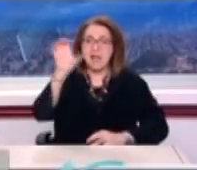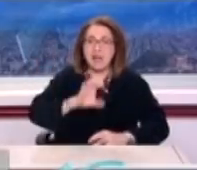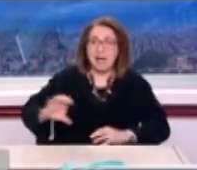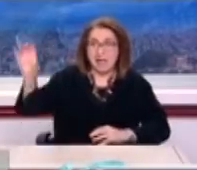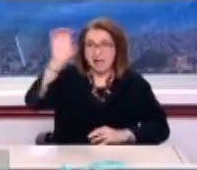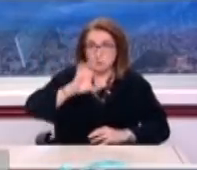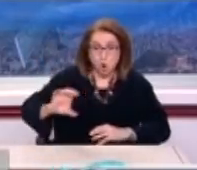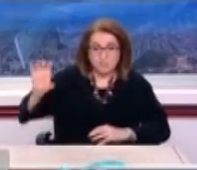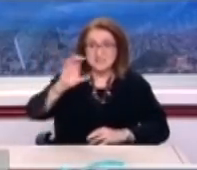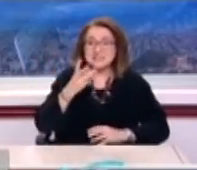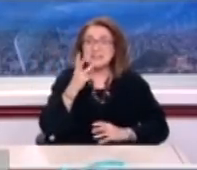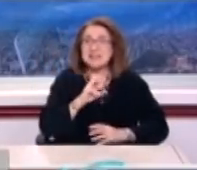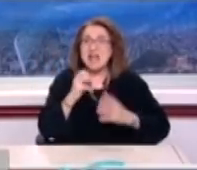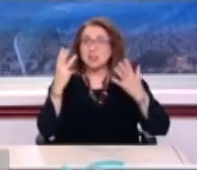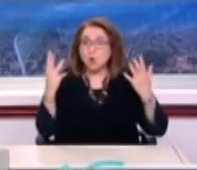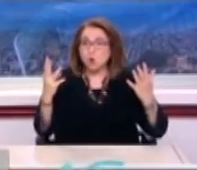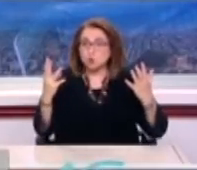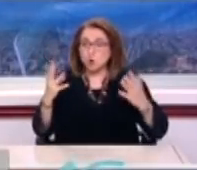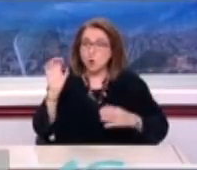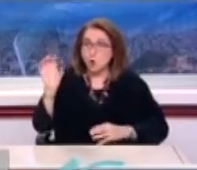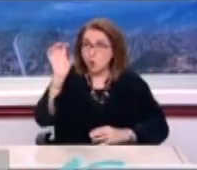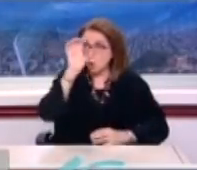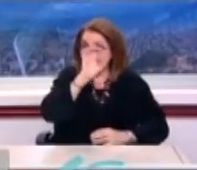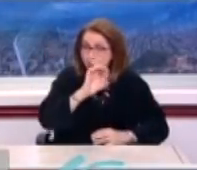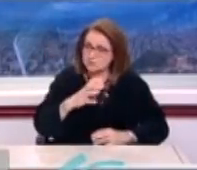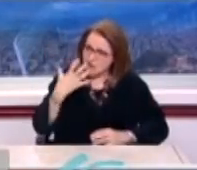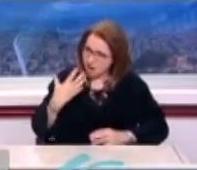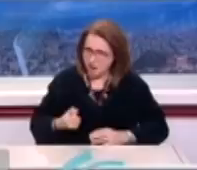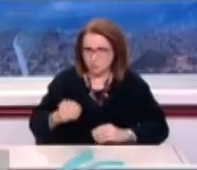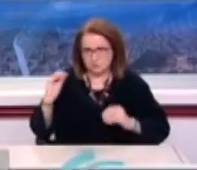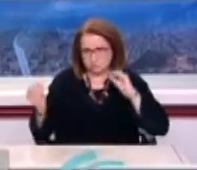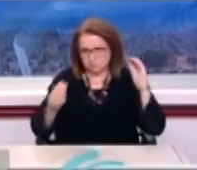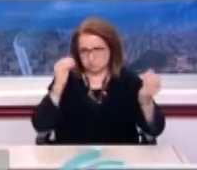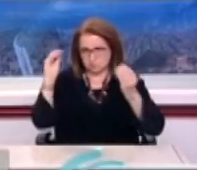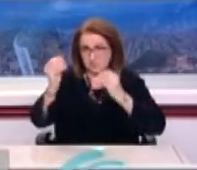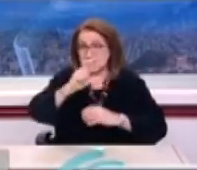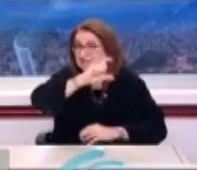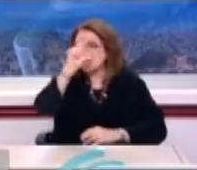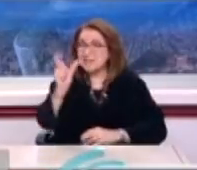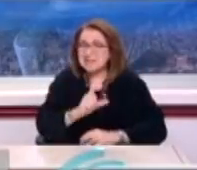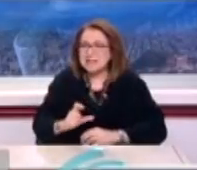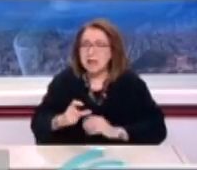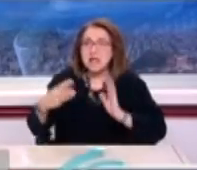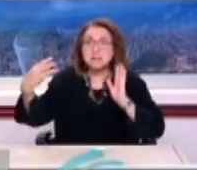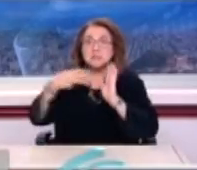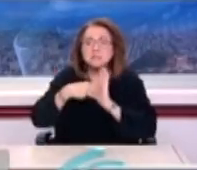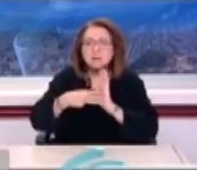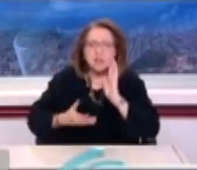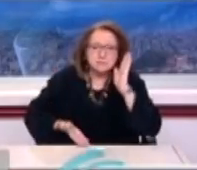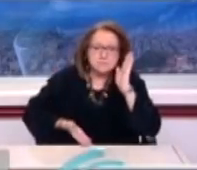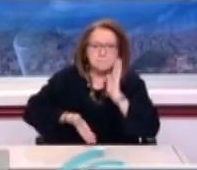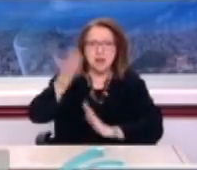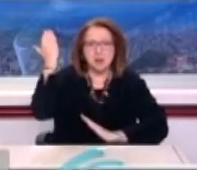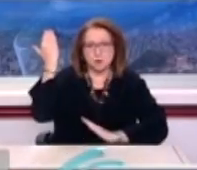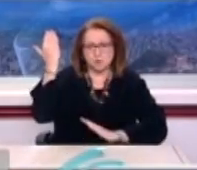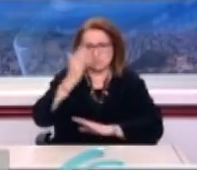38 χώρες εμφανίζουν σήμερα περιστατικά της νόσου, με την Ιταλία να έχει ξεπεράσει τα 3.000 κρούσματα και